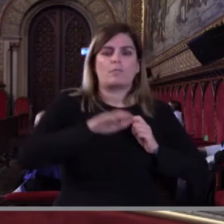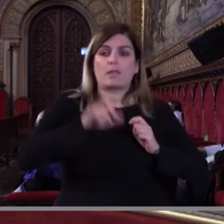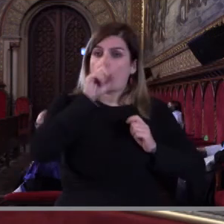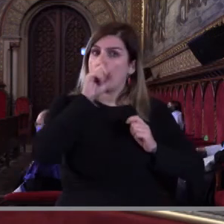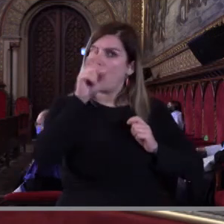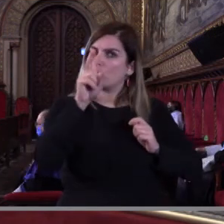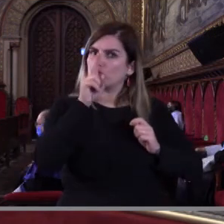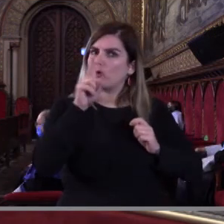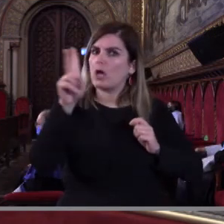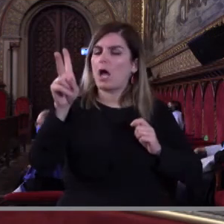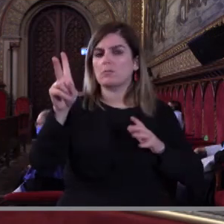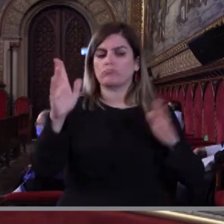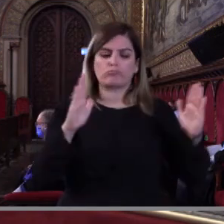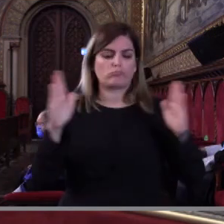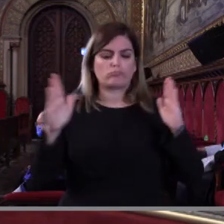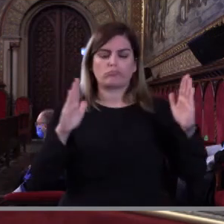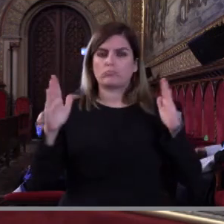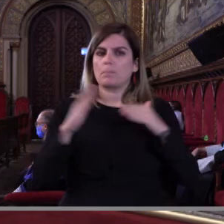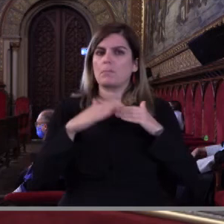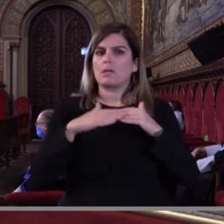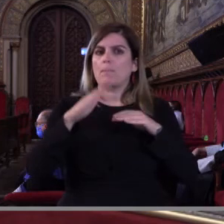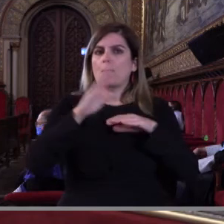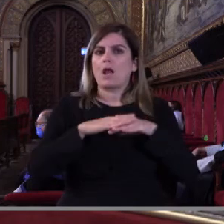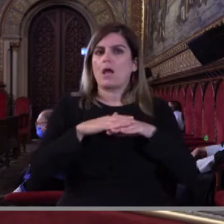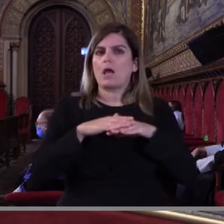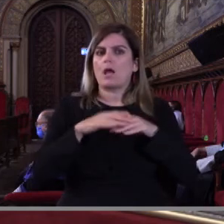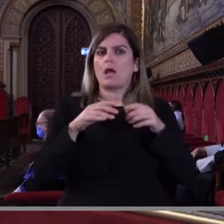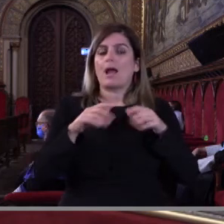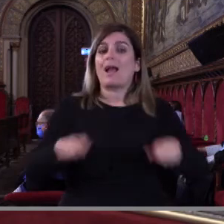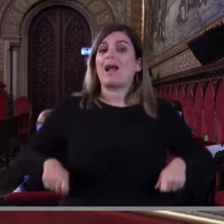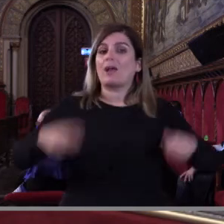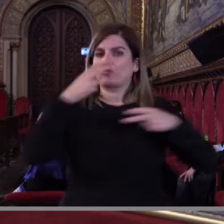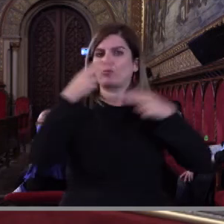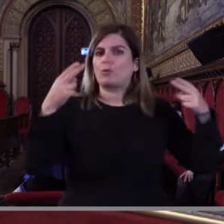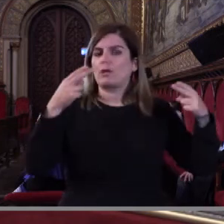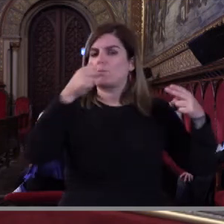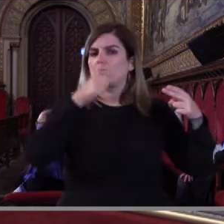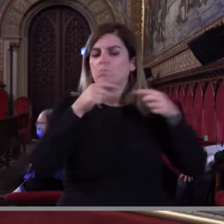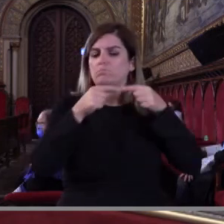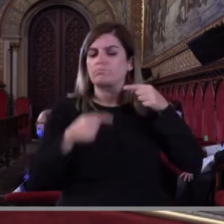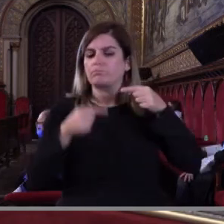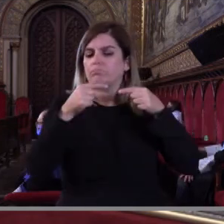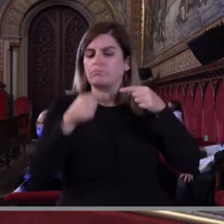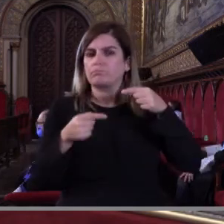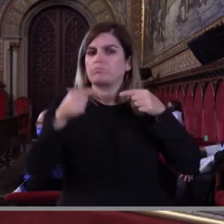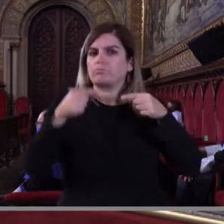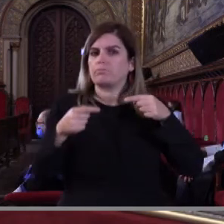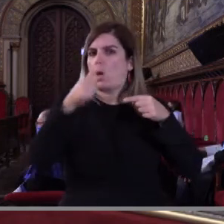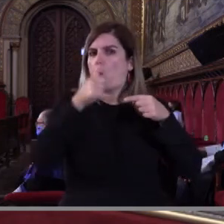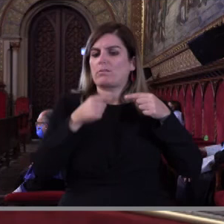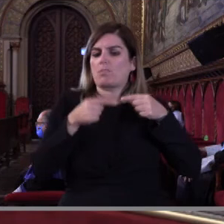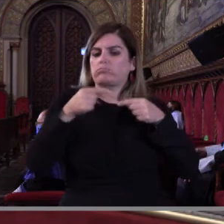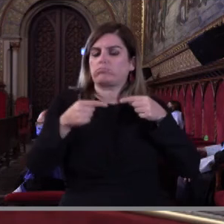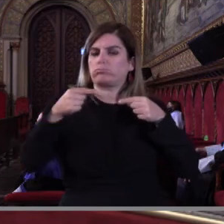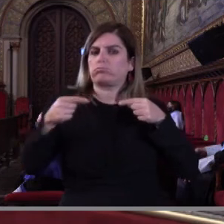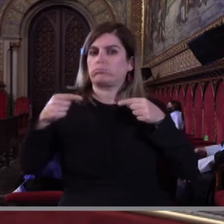anys com a mínim mantenint els nivells de despesa pública que ara tenim. Això és molt important. Això en